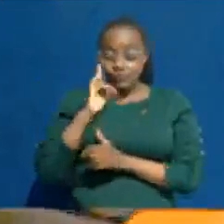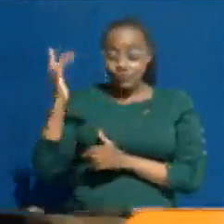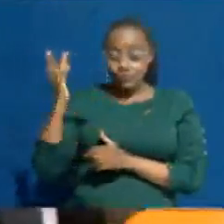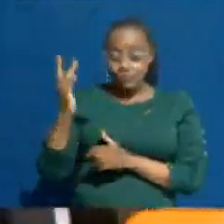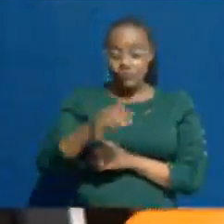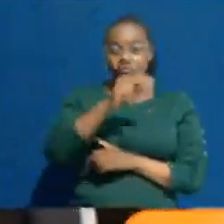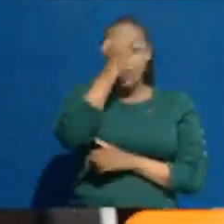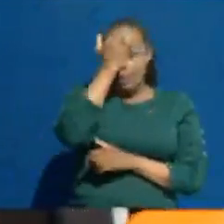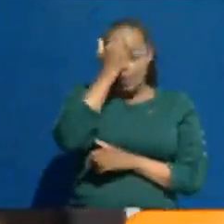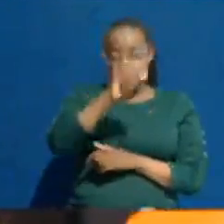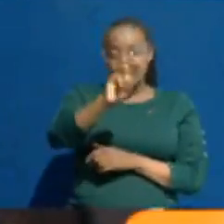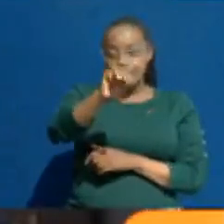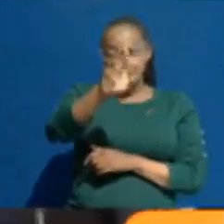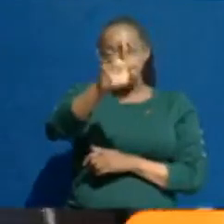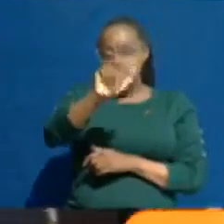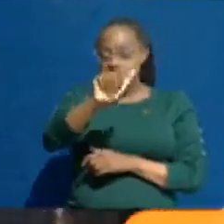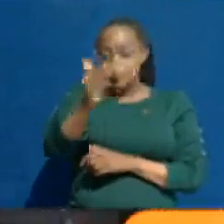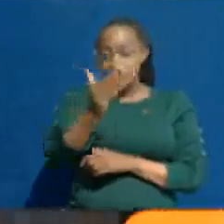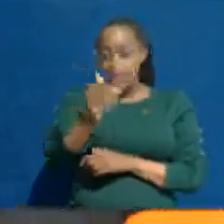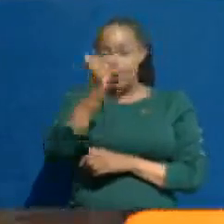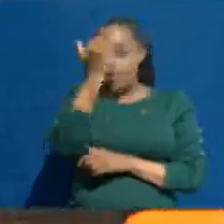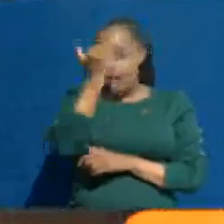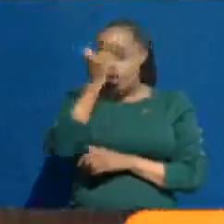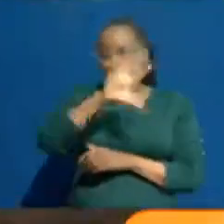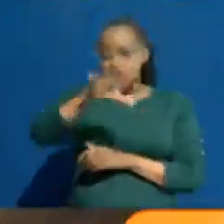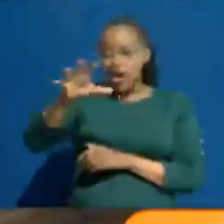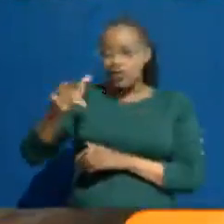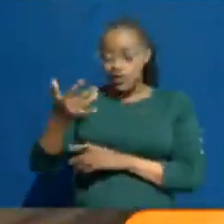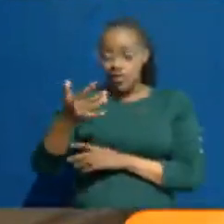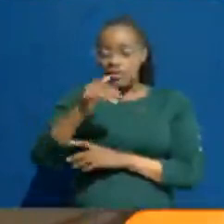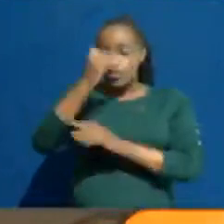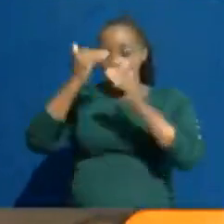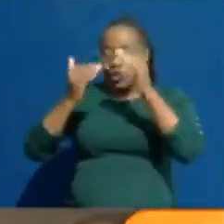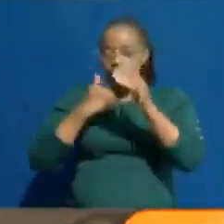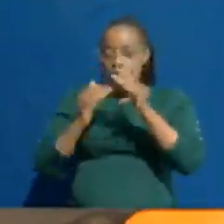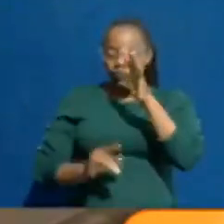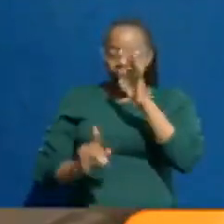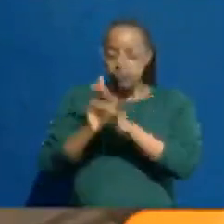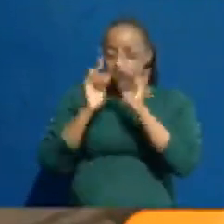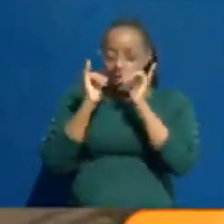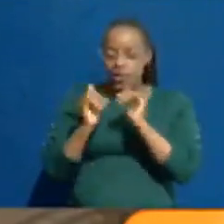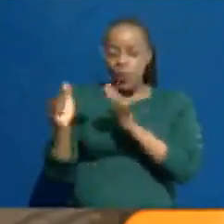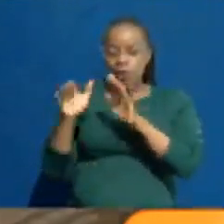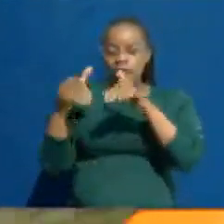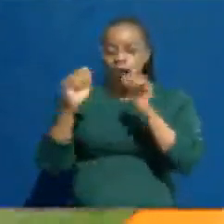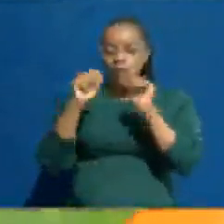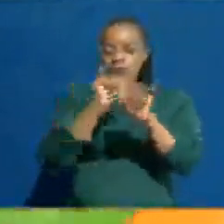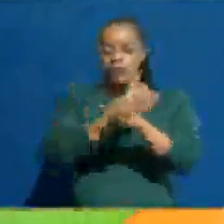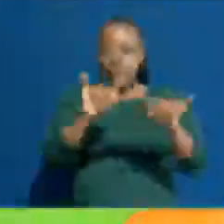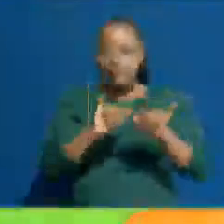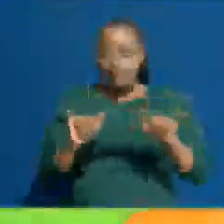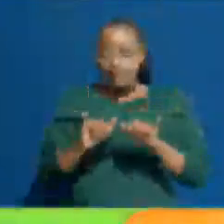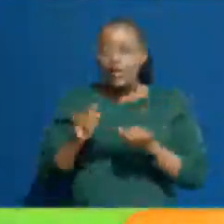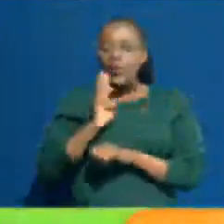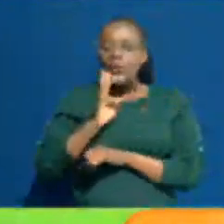cha Maasai Mara katika kaunti ya Narok, na chuo hiki kimeanzisha mradi maalum wa usafishaji majitaka na